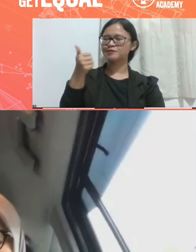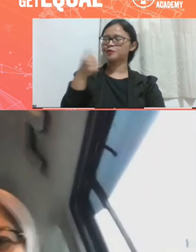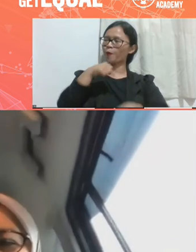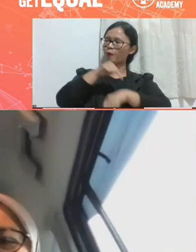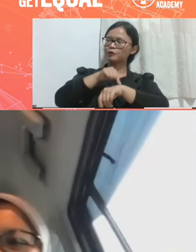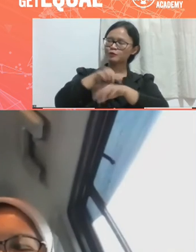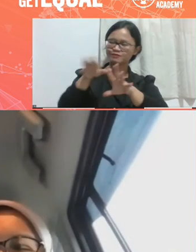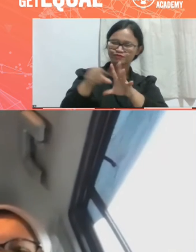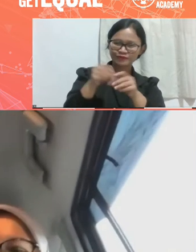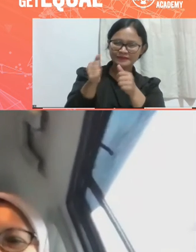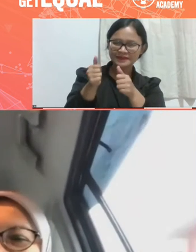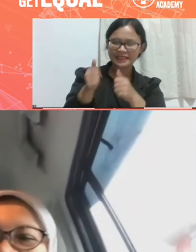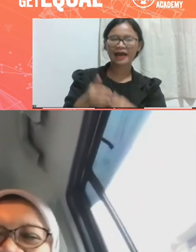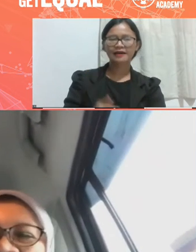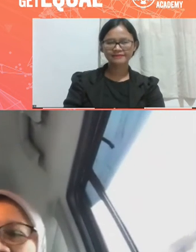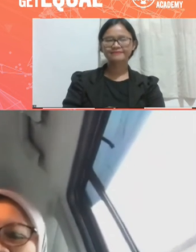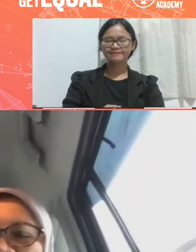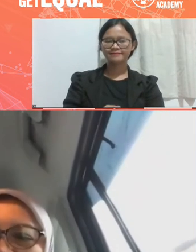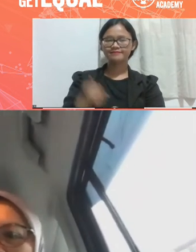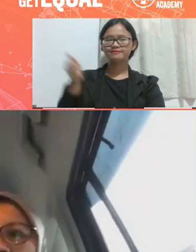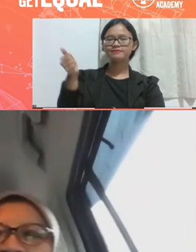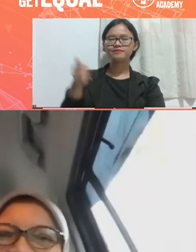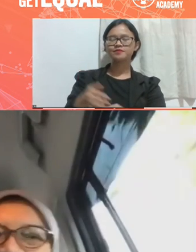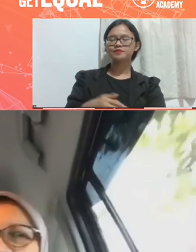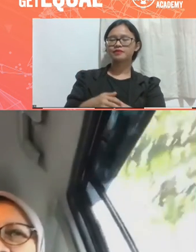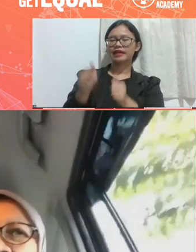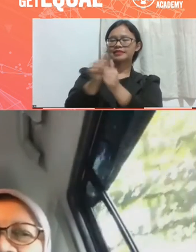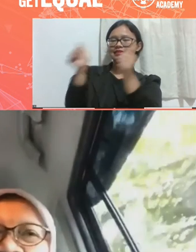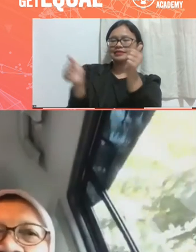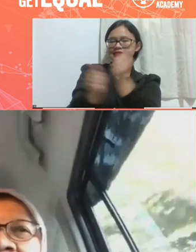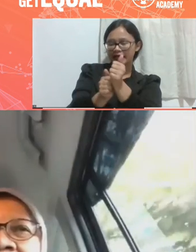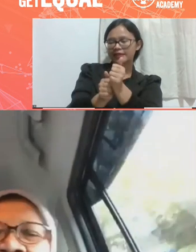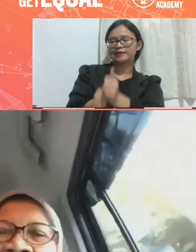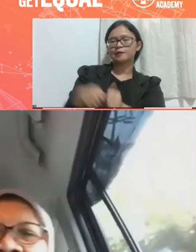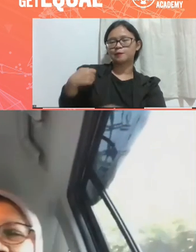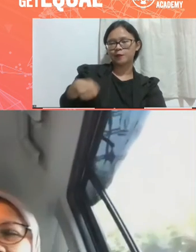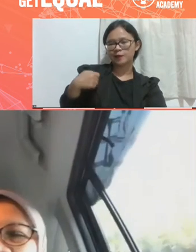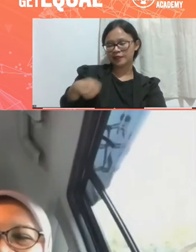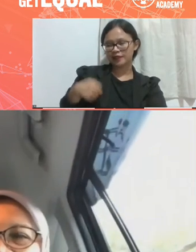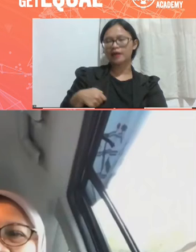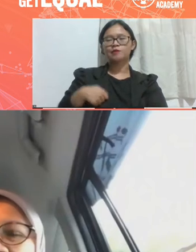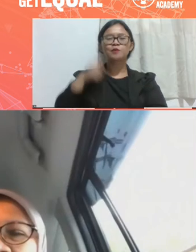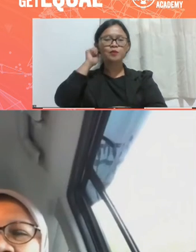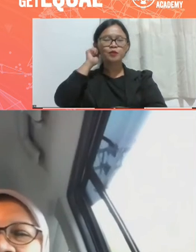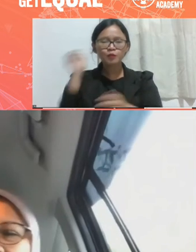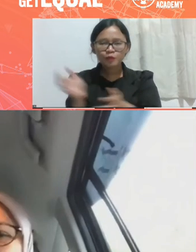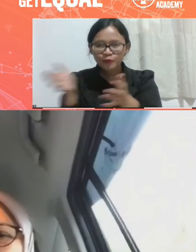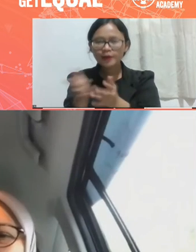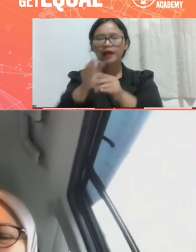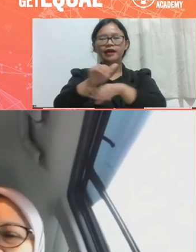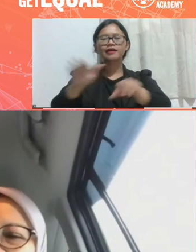bagi kami. Ibu Valentina adalah Asisten Deputi Perlindungan Anak dari Kekerasan, Kementerian Pemberdayaan Perempuan dan Perlindungan